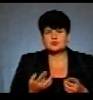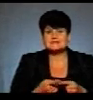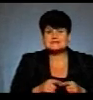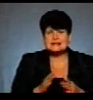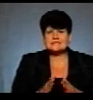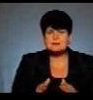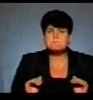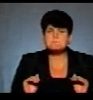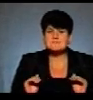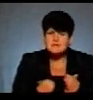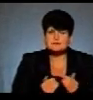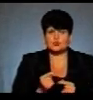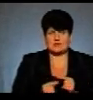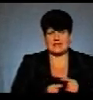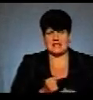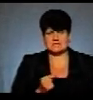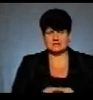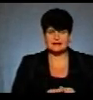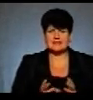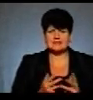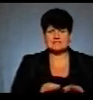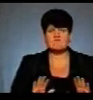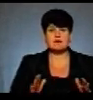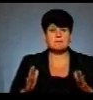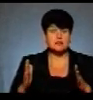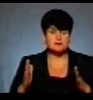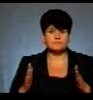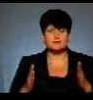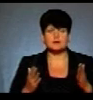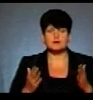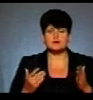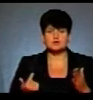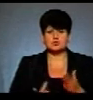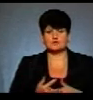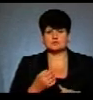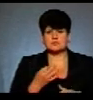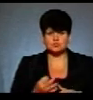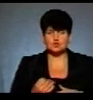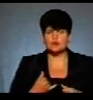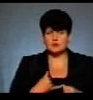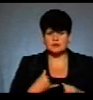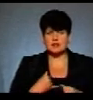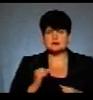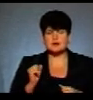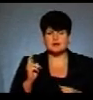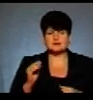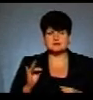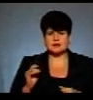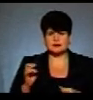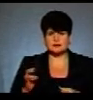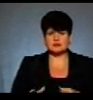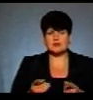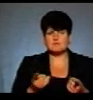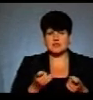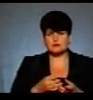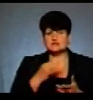системою мінімізуємо наслідки і кількість випадків. Але, знову ж таки, кажу, нас зараз акцентували увагу на